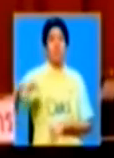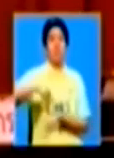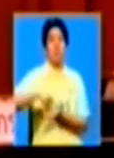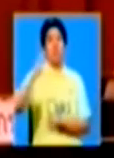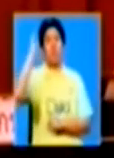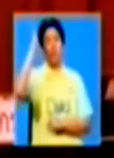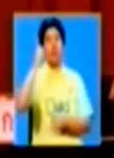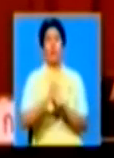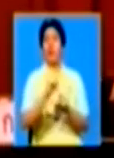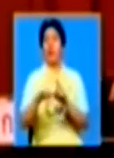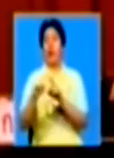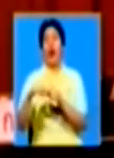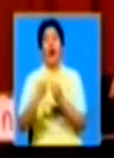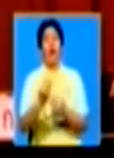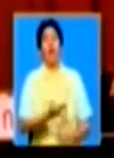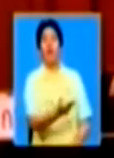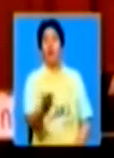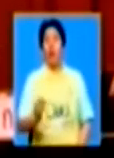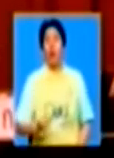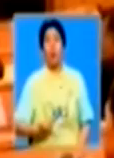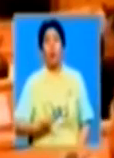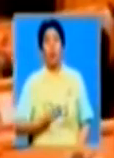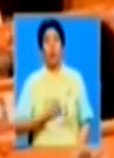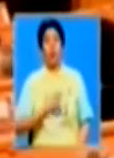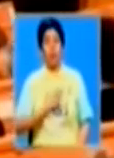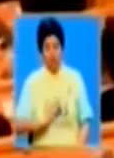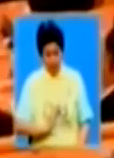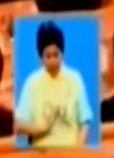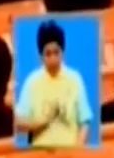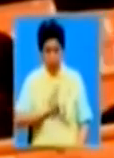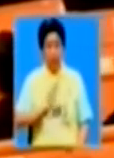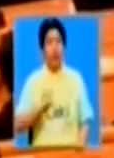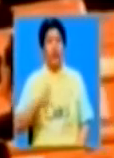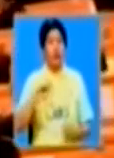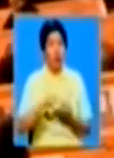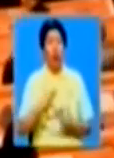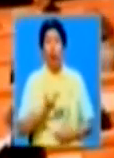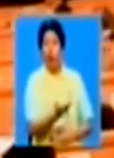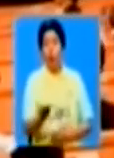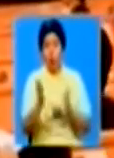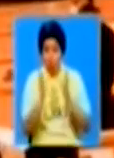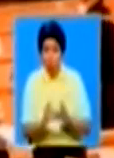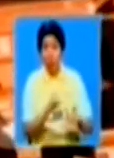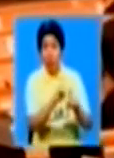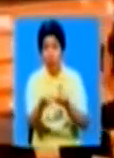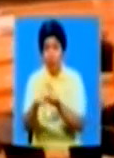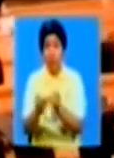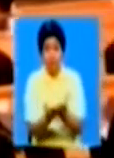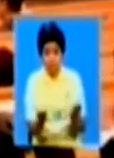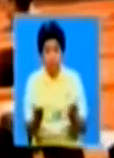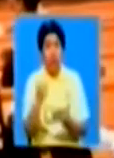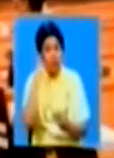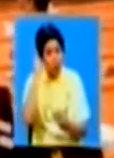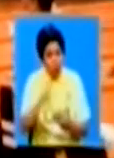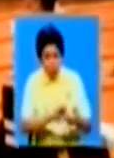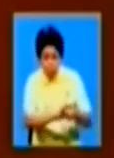คตนะครับที่จะมีที่ยืนในเวทีโลกตรงนี้ด้วยทุกคนจะได้มีความภูมิใจมีศักดิ์ศรีอยากจะขอความร่วมมือกับประชาชนทุกภาคส่วนนะ